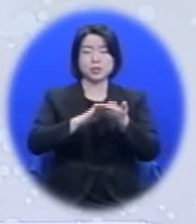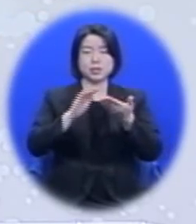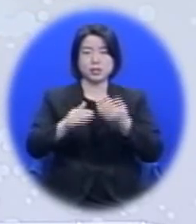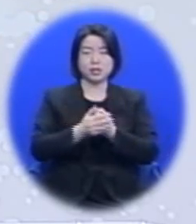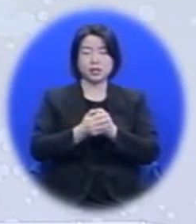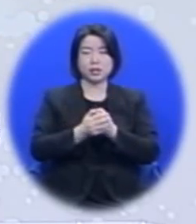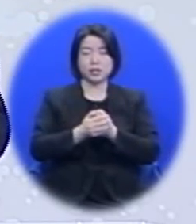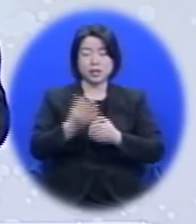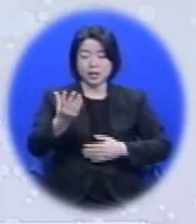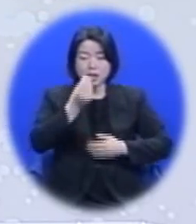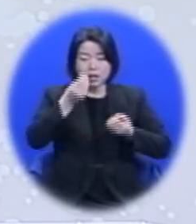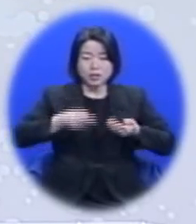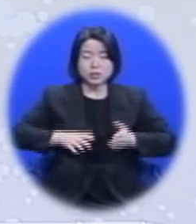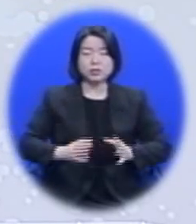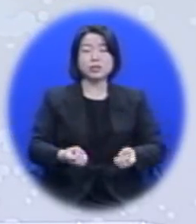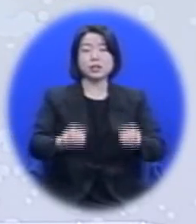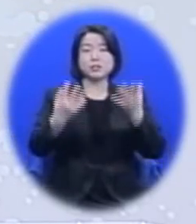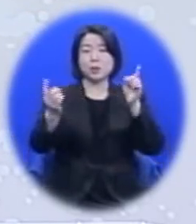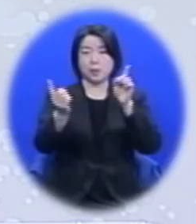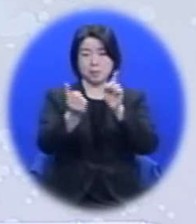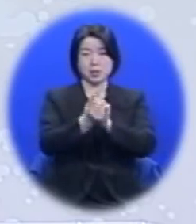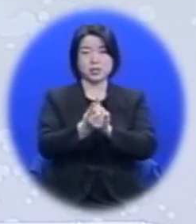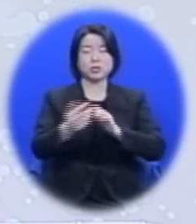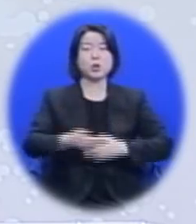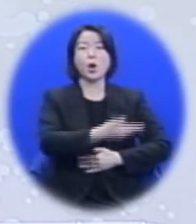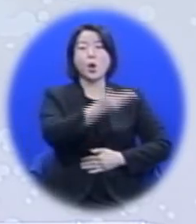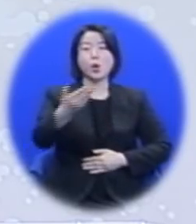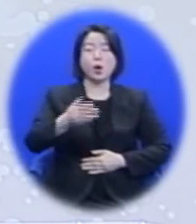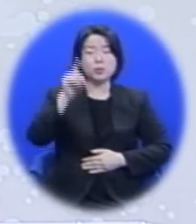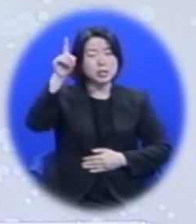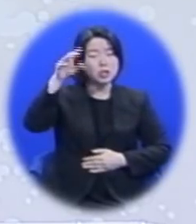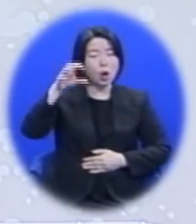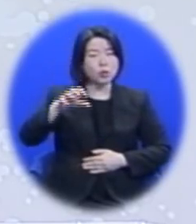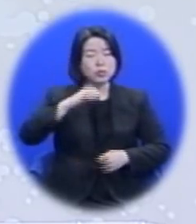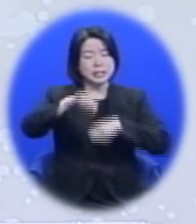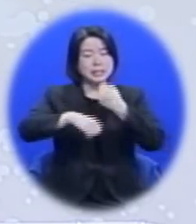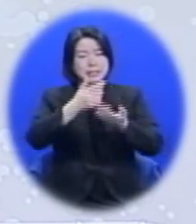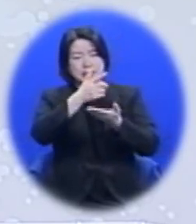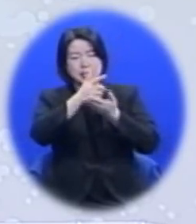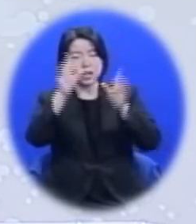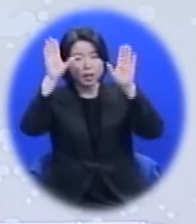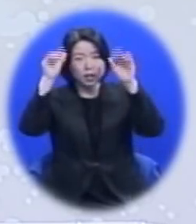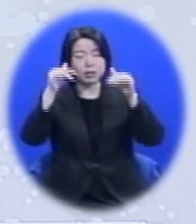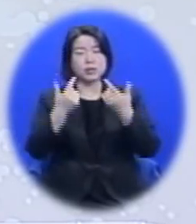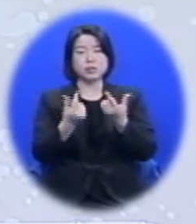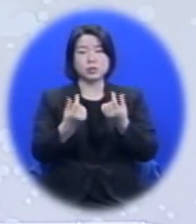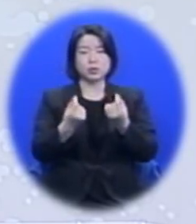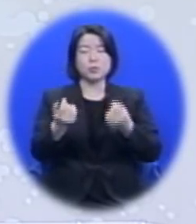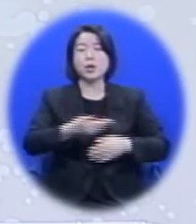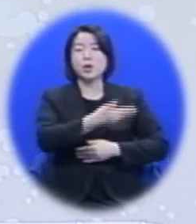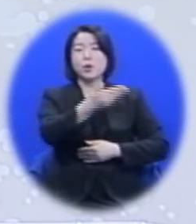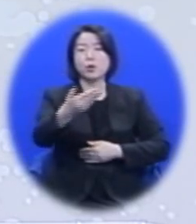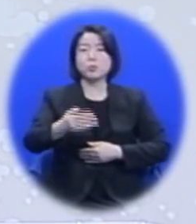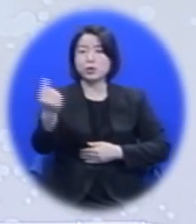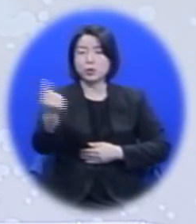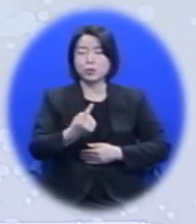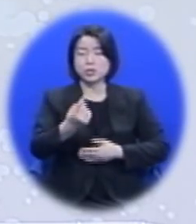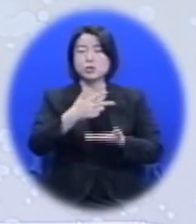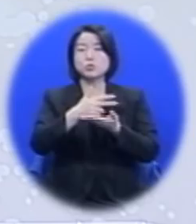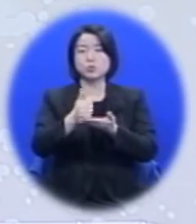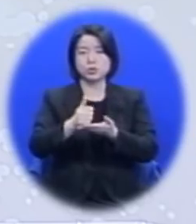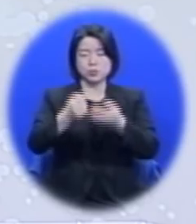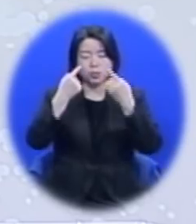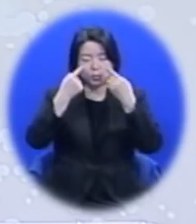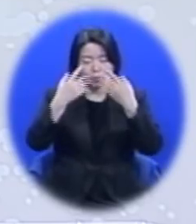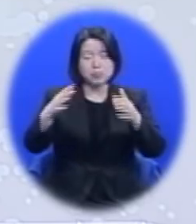성탄절을 맞아서 여러분에게 정말 천국의 사냥개처럼 여러분에게 오시는 그 주님을 여러분이